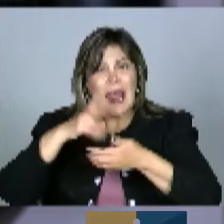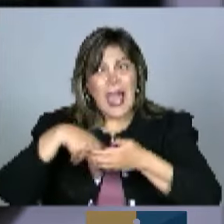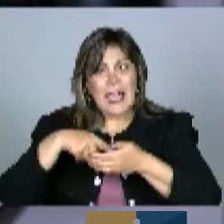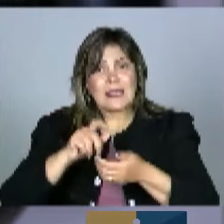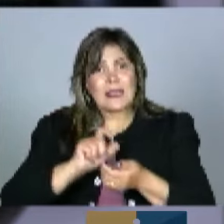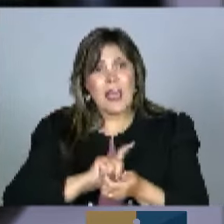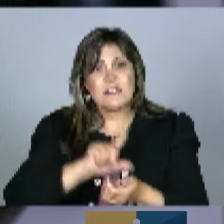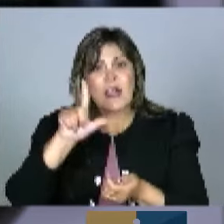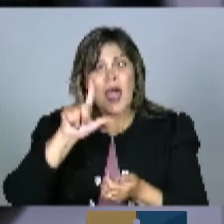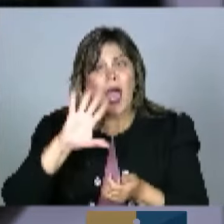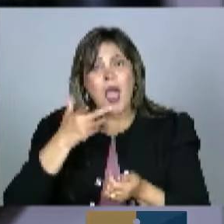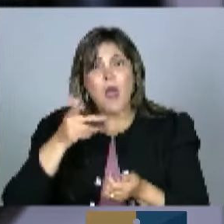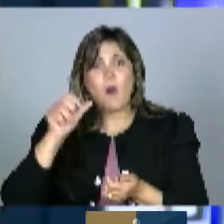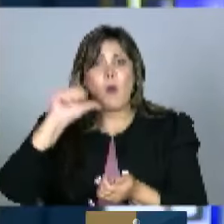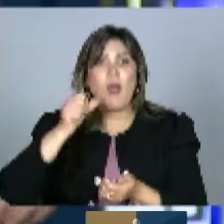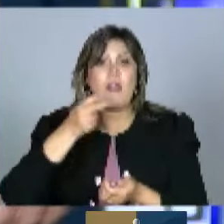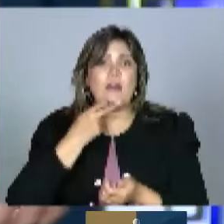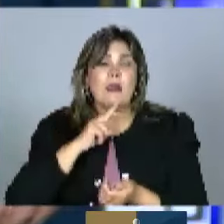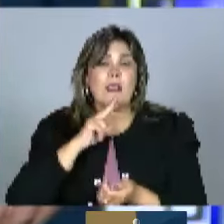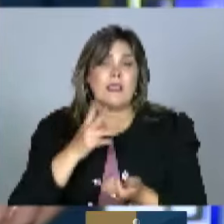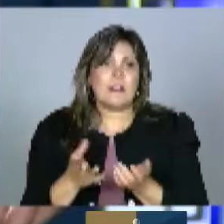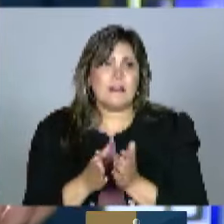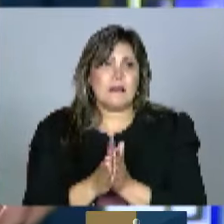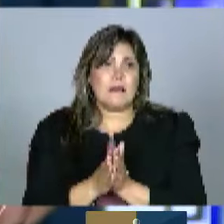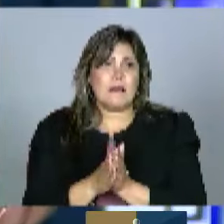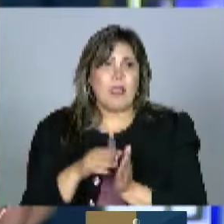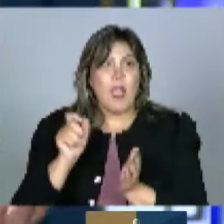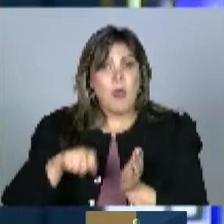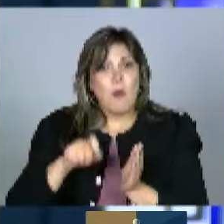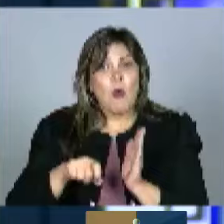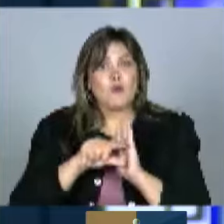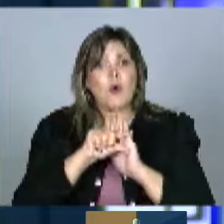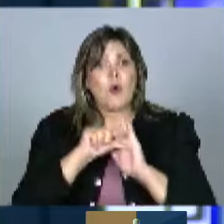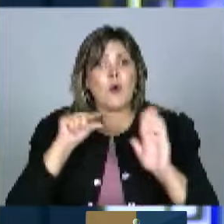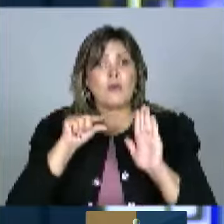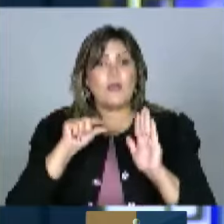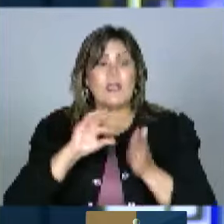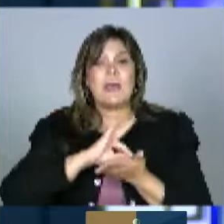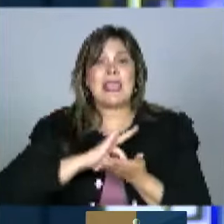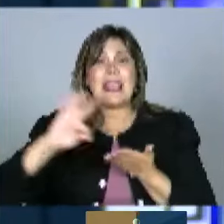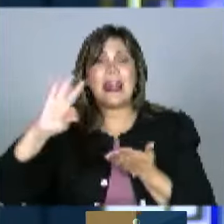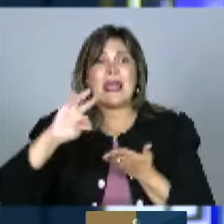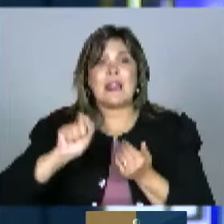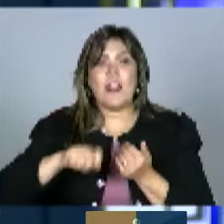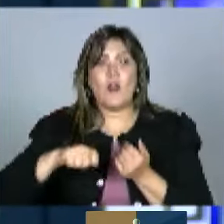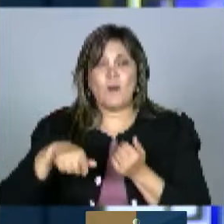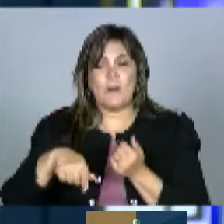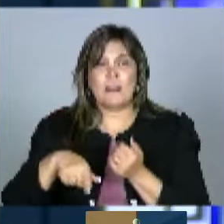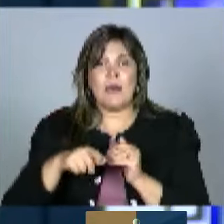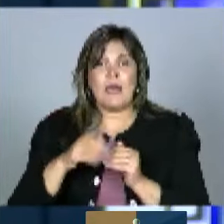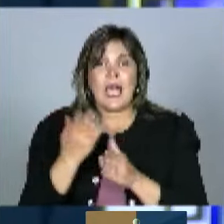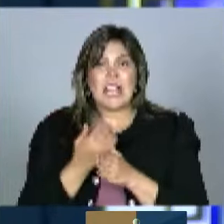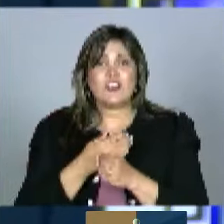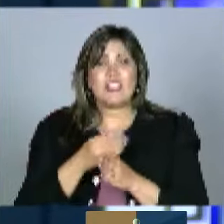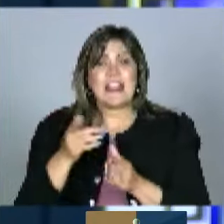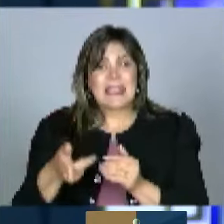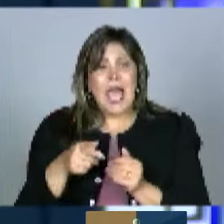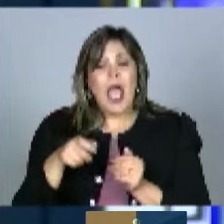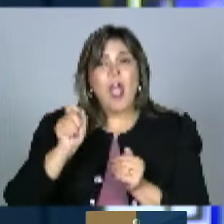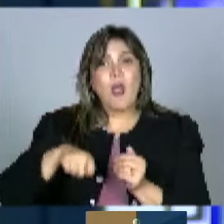ما ممكن يكون عقد مظور عندك قضاء موضوعي يلغي لك الحكم ده لان ده قضاء